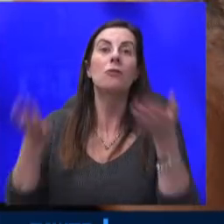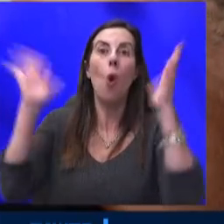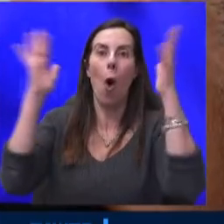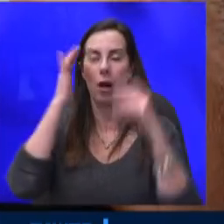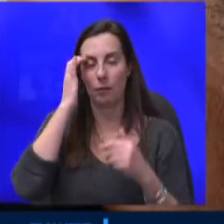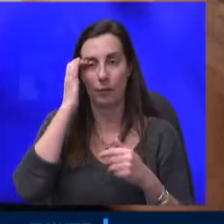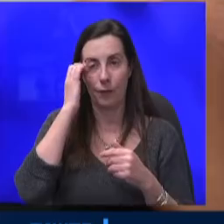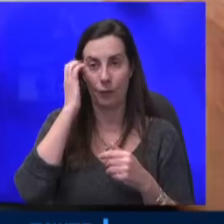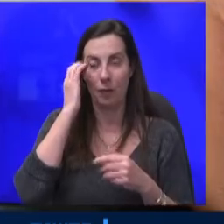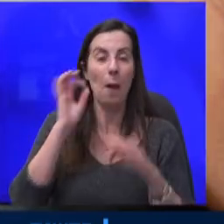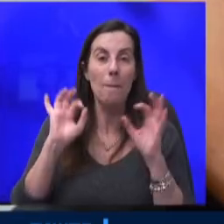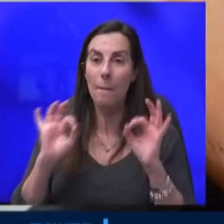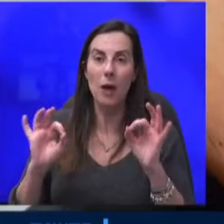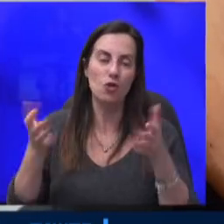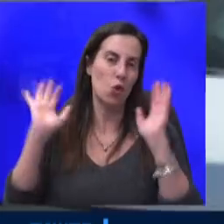גיהנום.